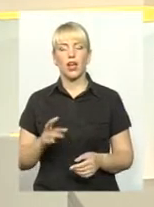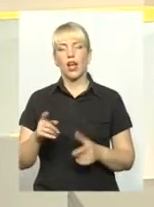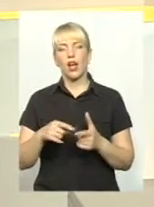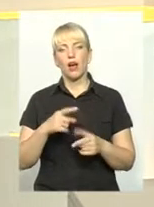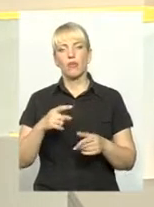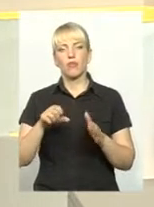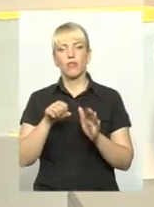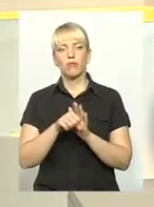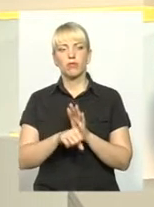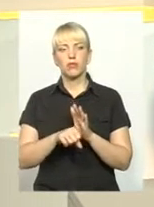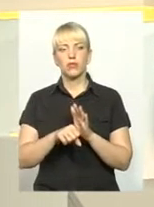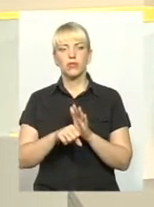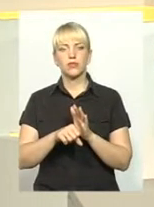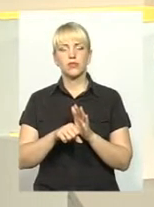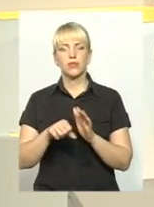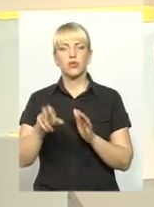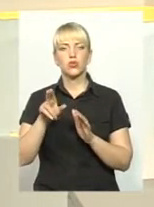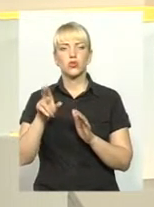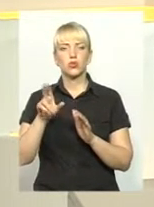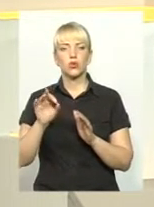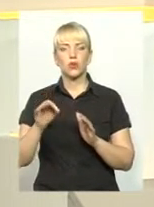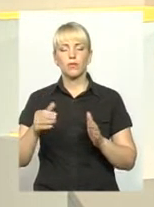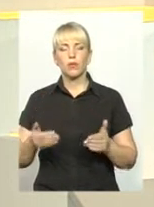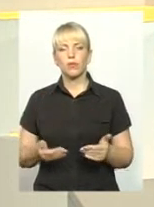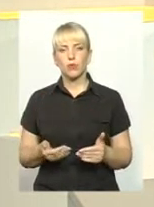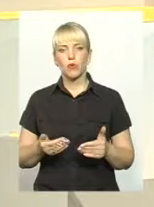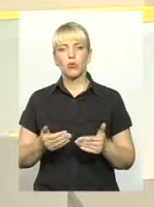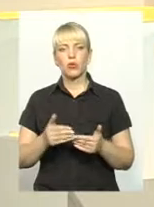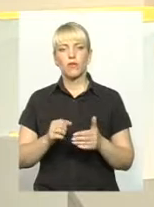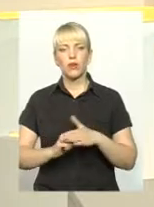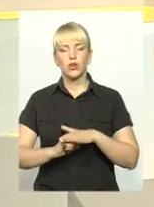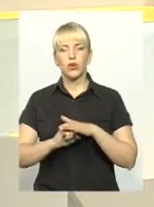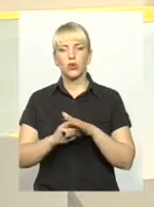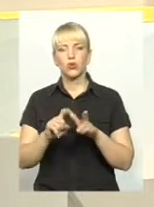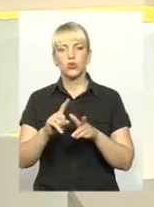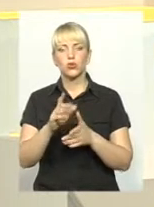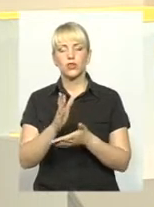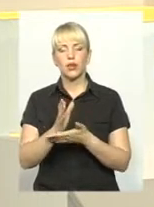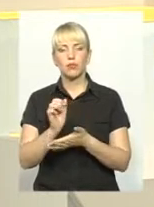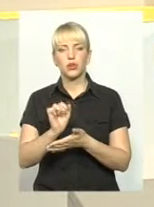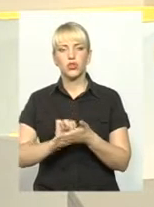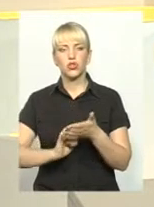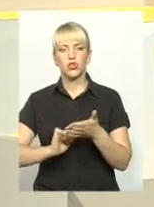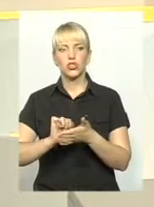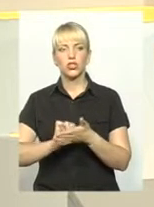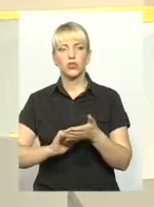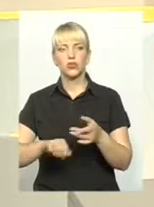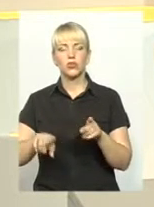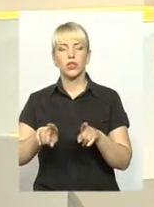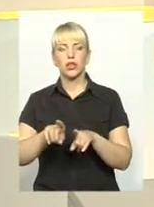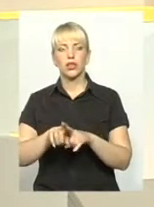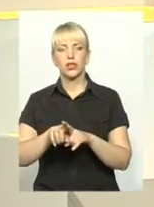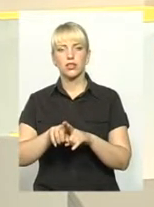особливо скоєні на побутовому ґрунті, що зазвичай є причиною у таких